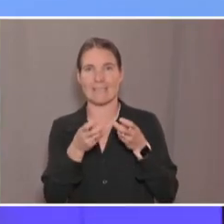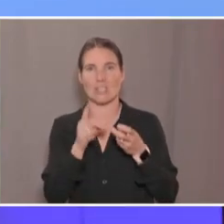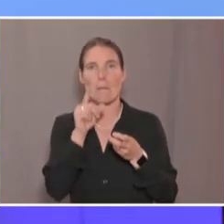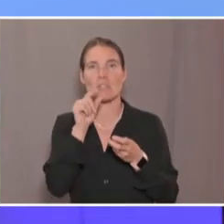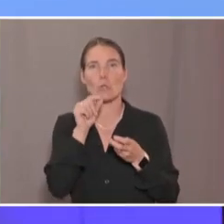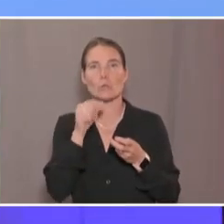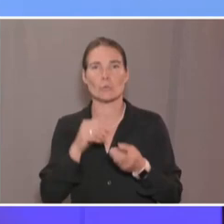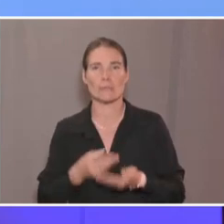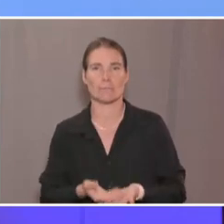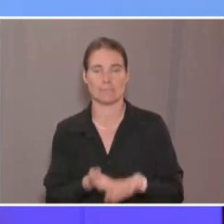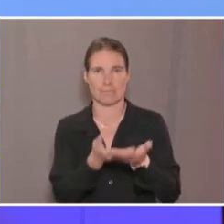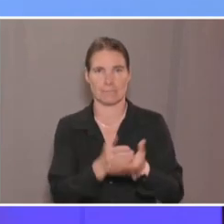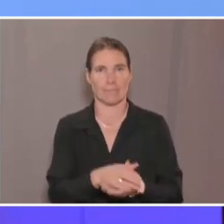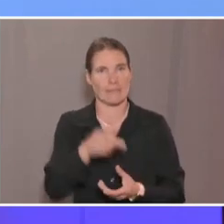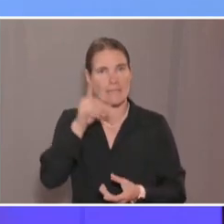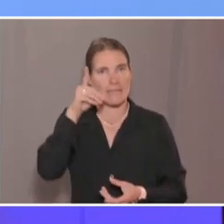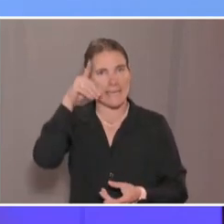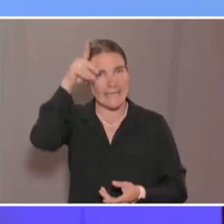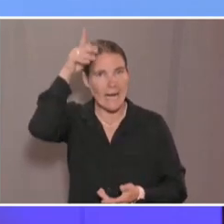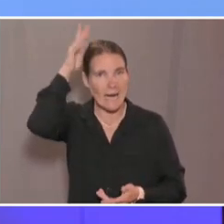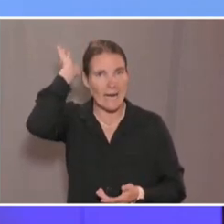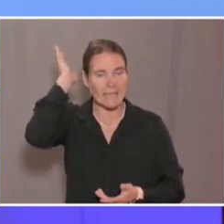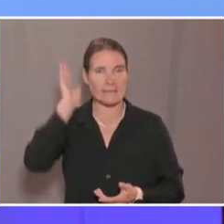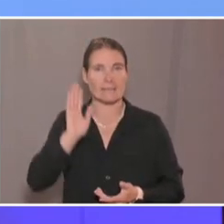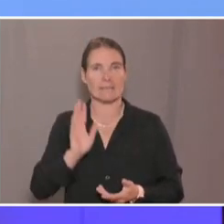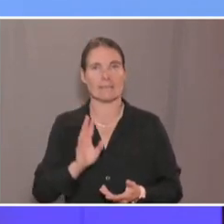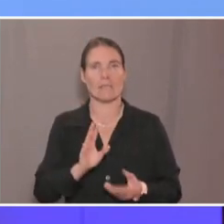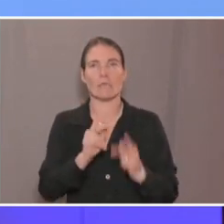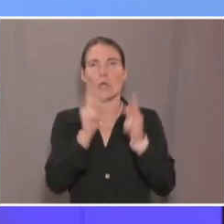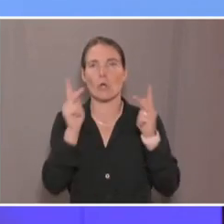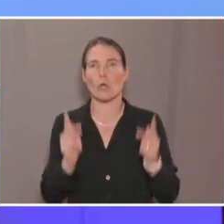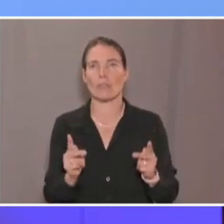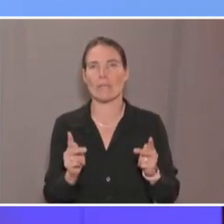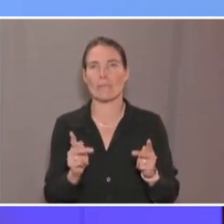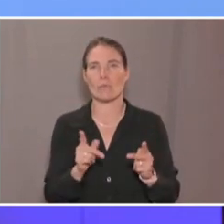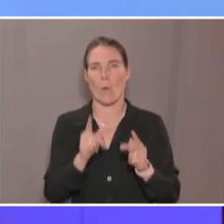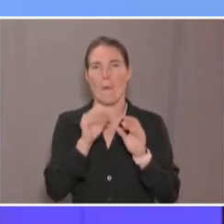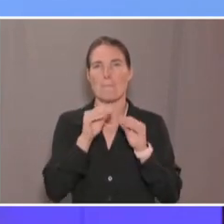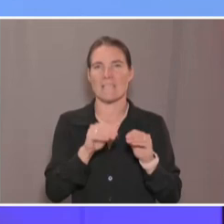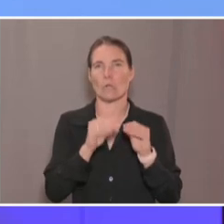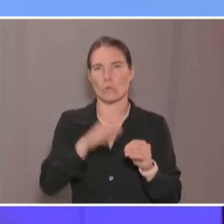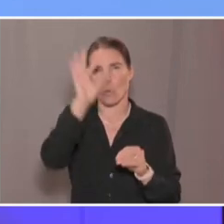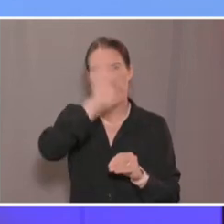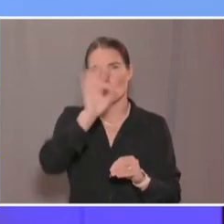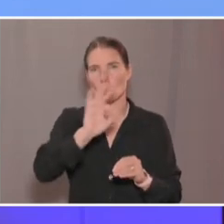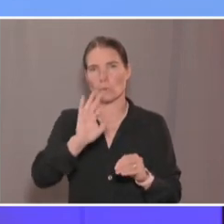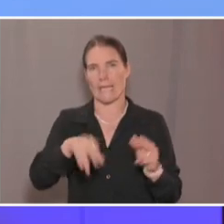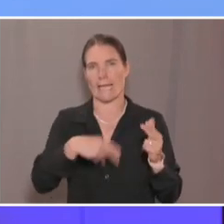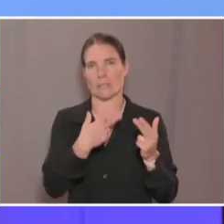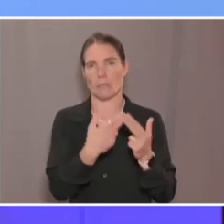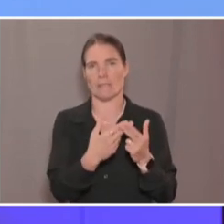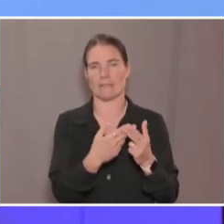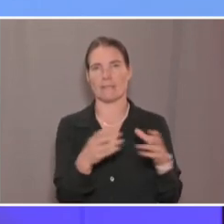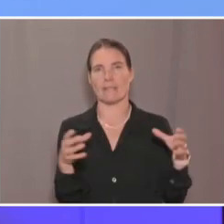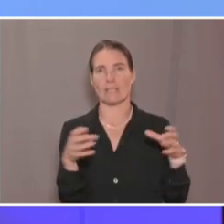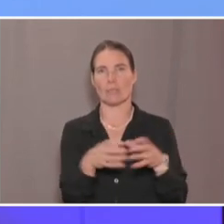zu. Drenkhahn stellte sein Konzept für pädagogische Hochschulen darauf ab. Eine